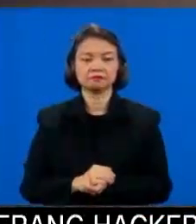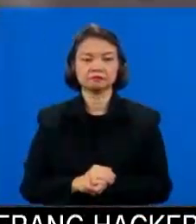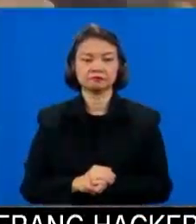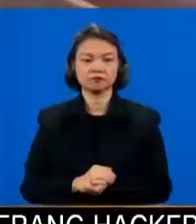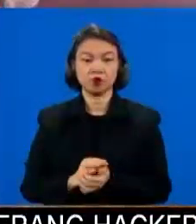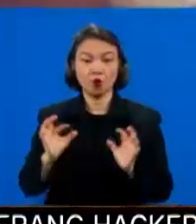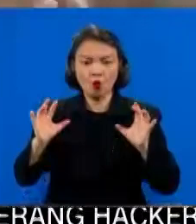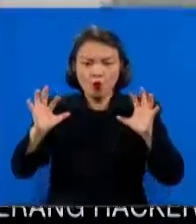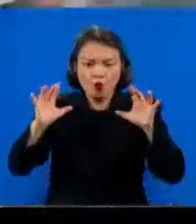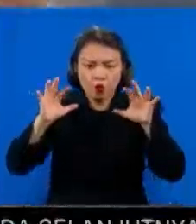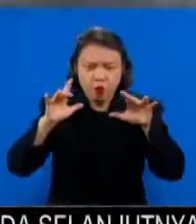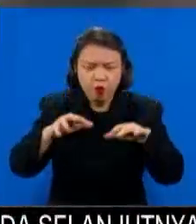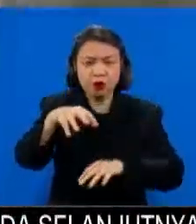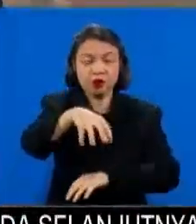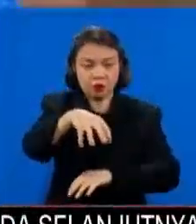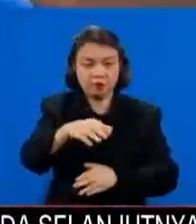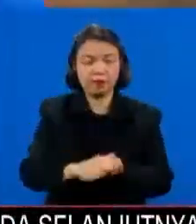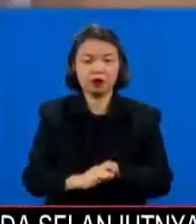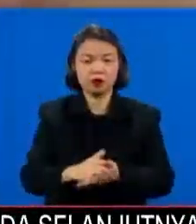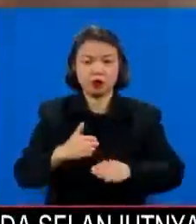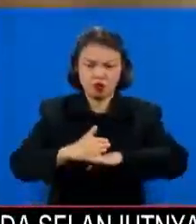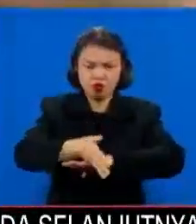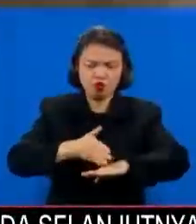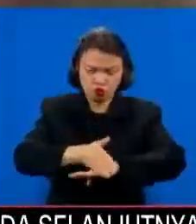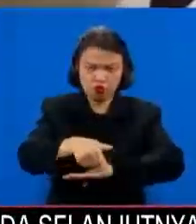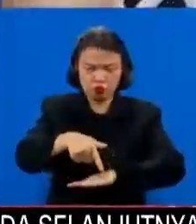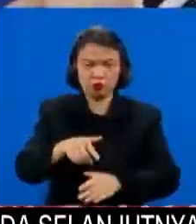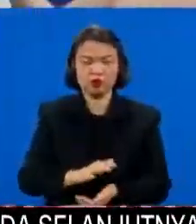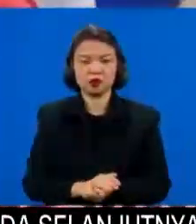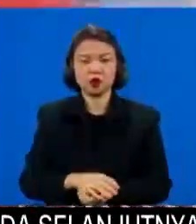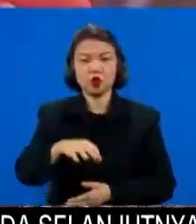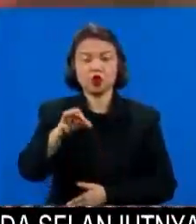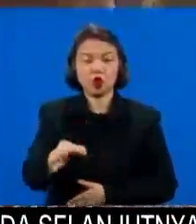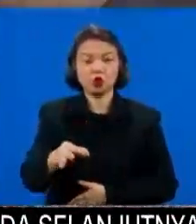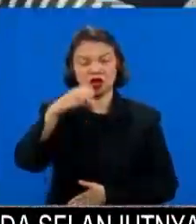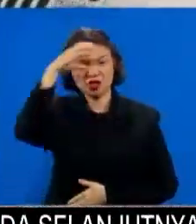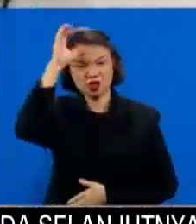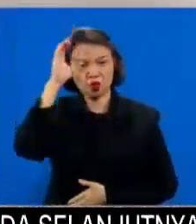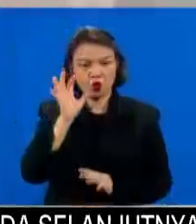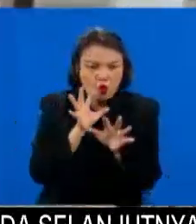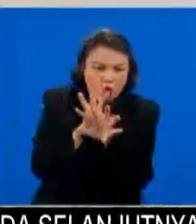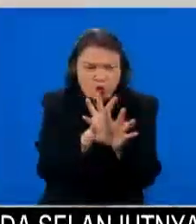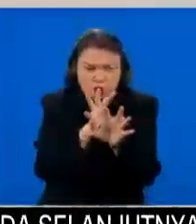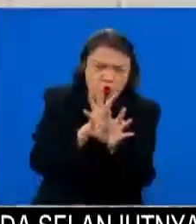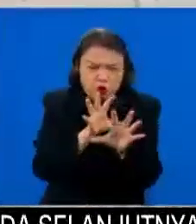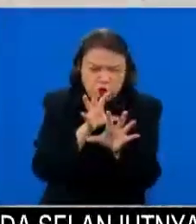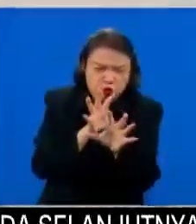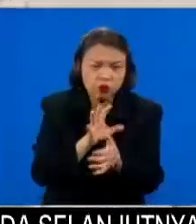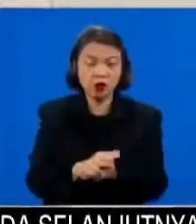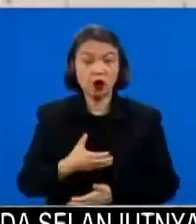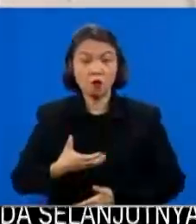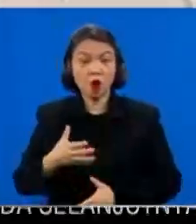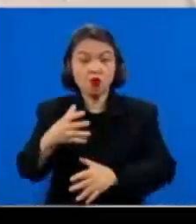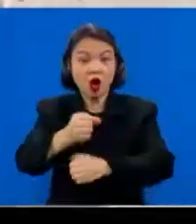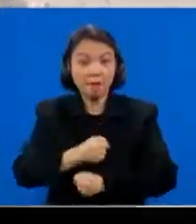Ratusan warga yang mendatangi tempat pemotongan kurban di Masjid Miftahul Jannah, Kota Cirebon, Jawa Barat, berdesak-desakan agar bisa mendapatkan